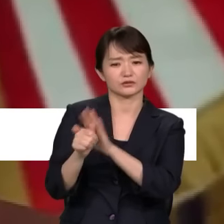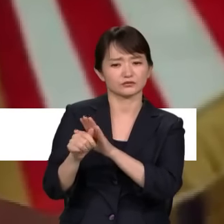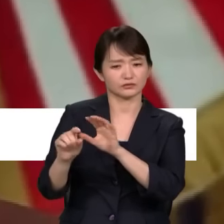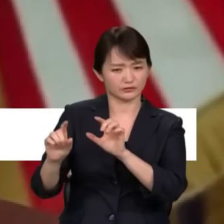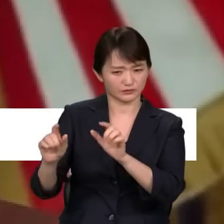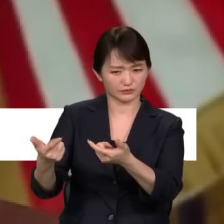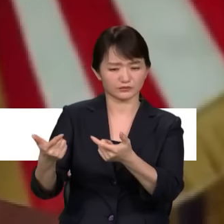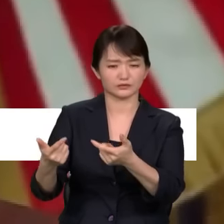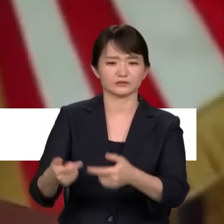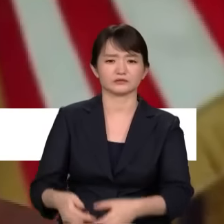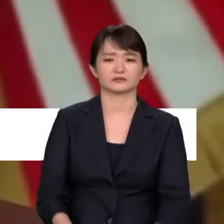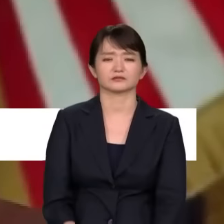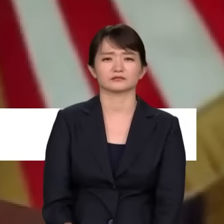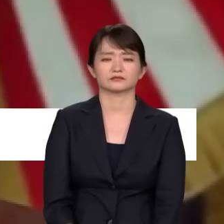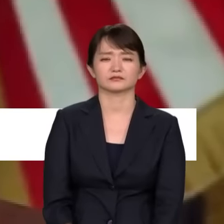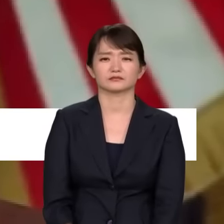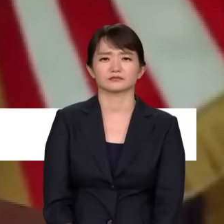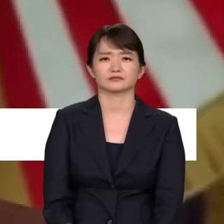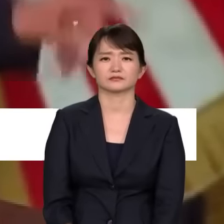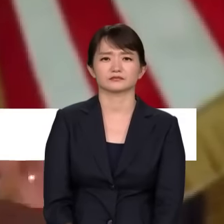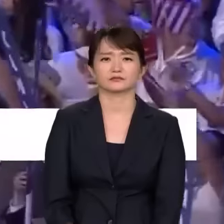are rooting for Trump.